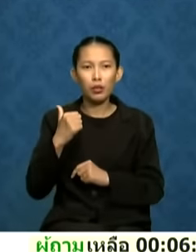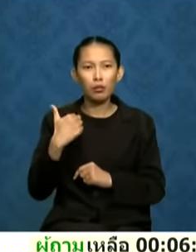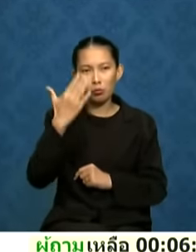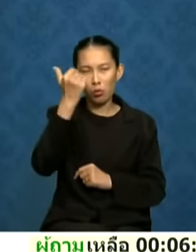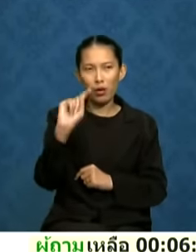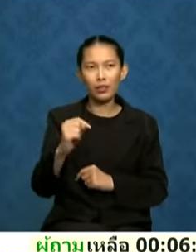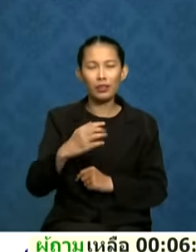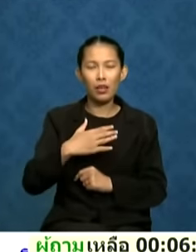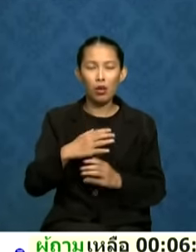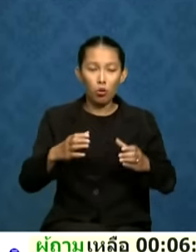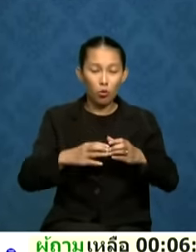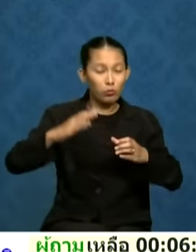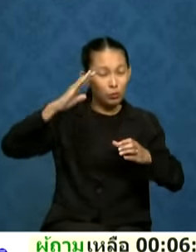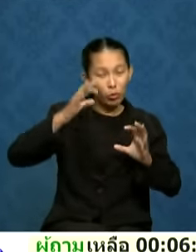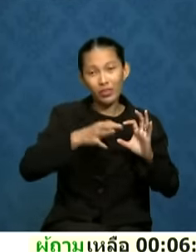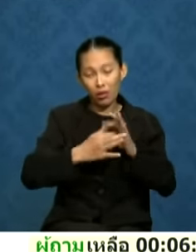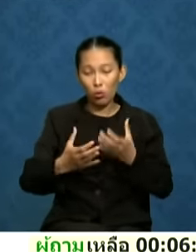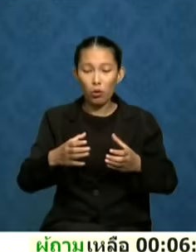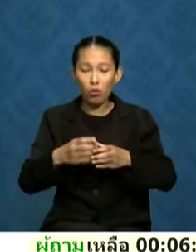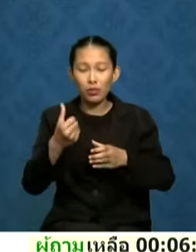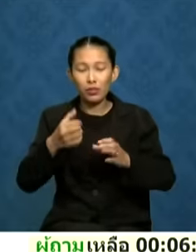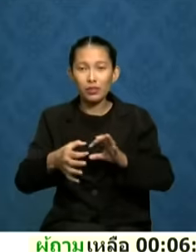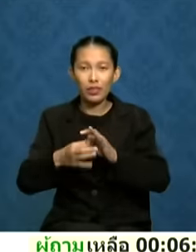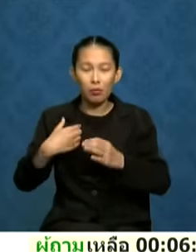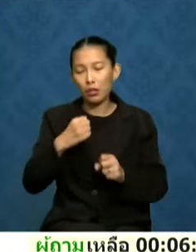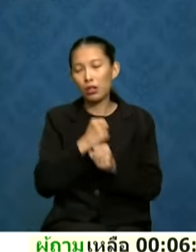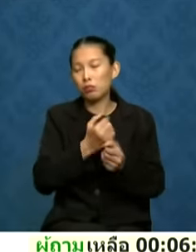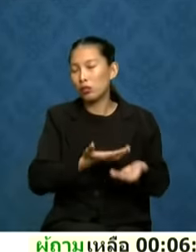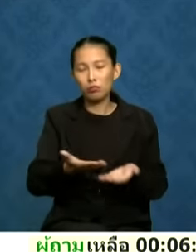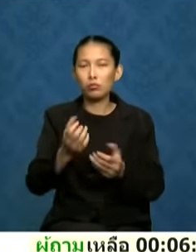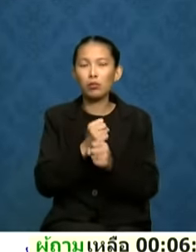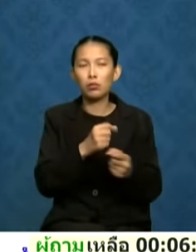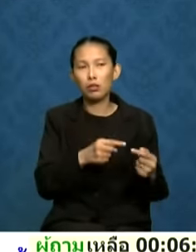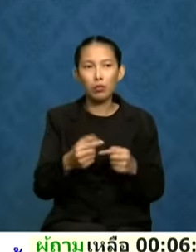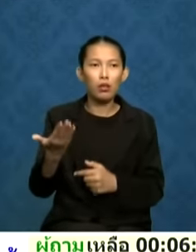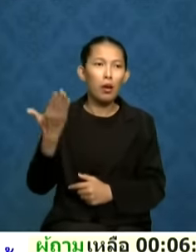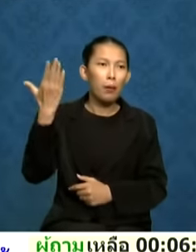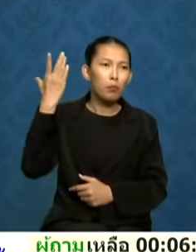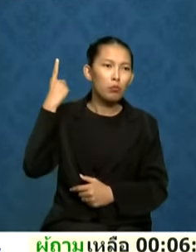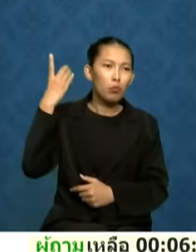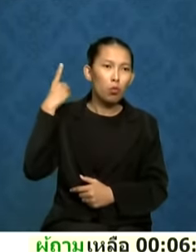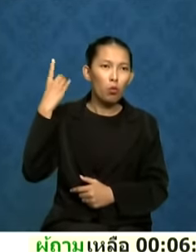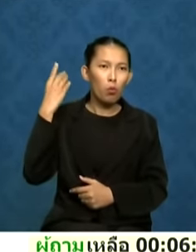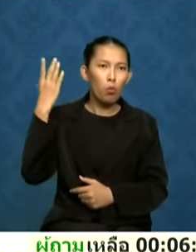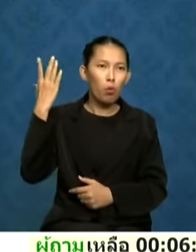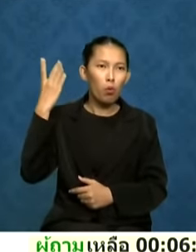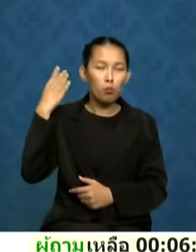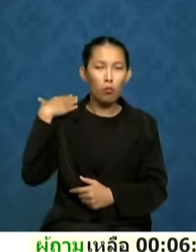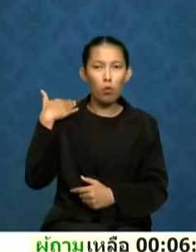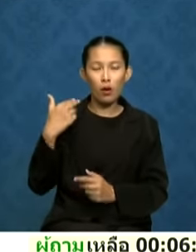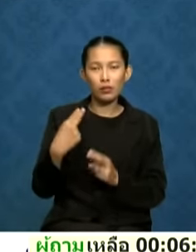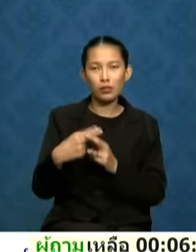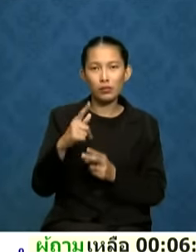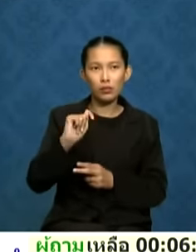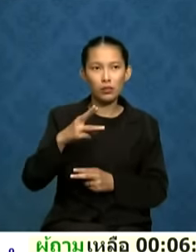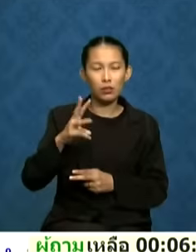ทเกี่วข้องหรอหนวยส่นต่ๆทเกี่วข้องวใหดำเนินการไปเมอวันท่านทวีสอสองเมวันที่ทวีสอสอง ก็